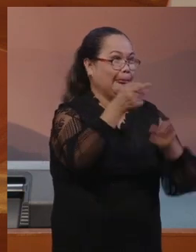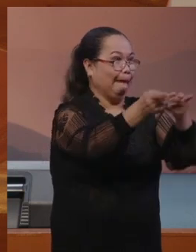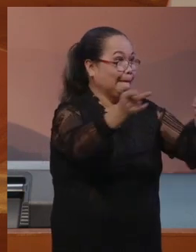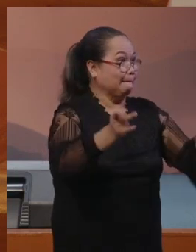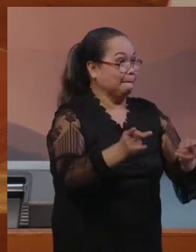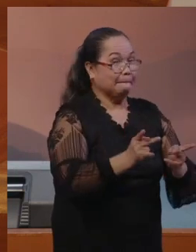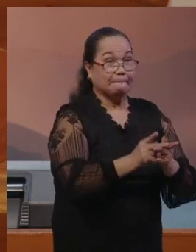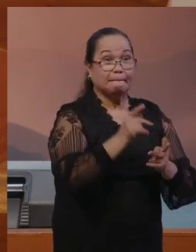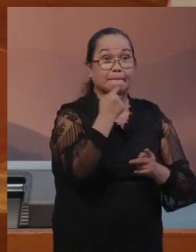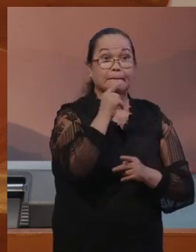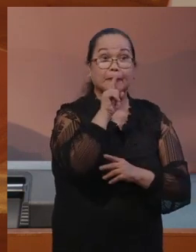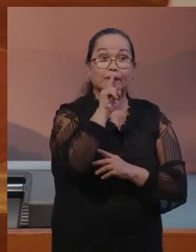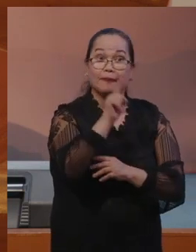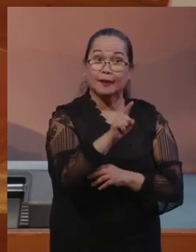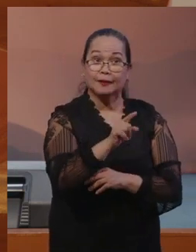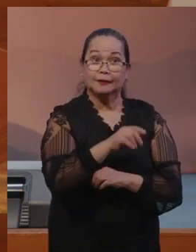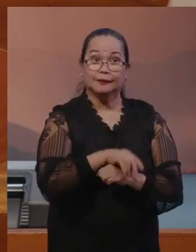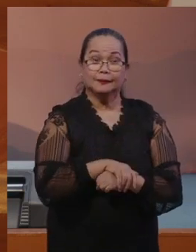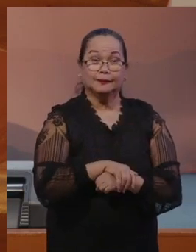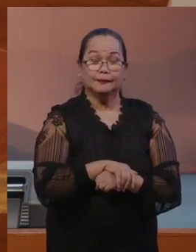ng Heshbon.